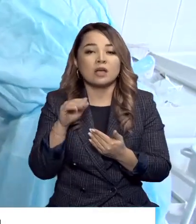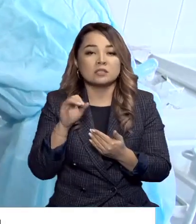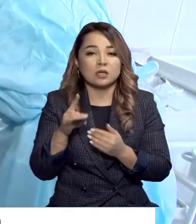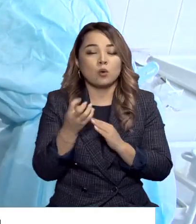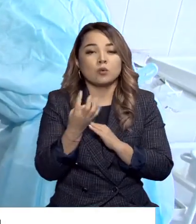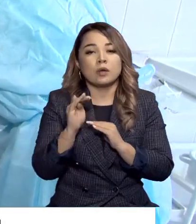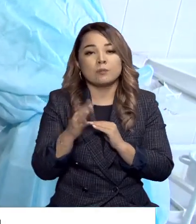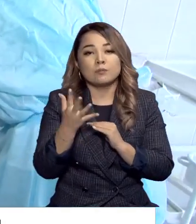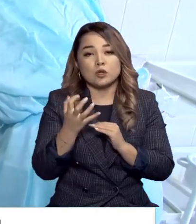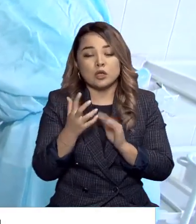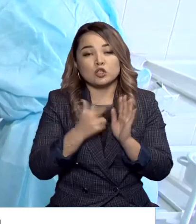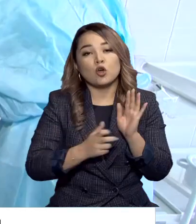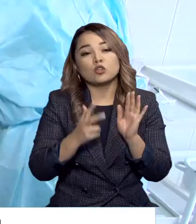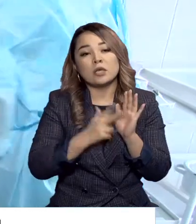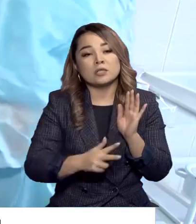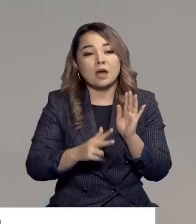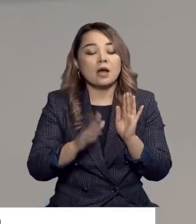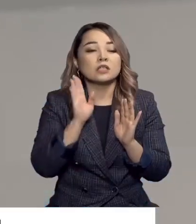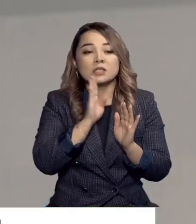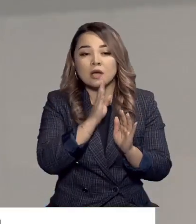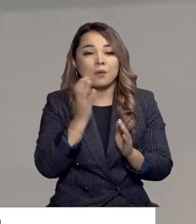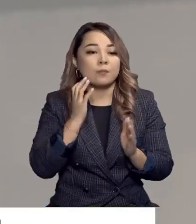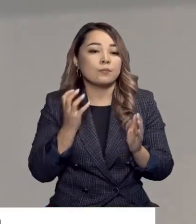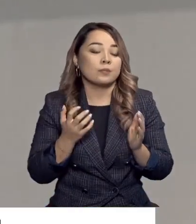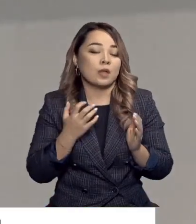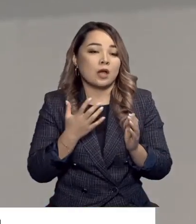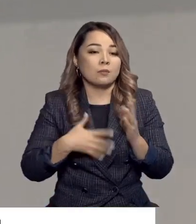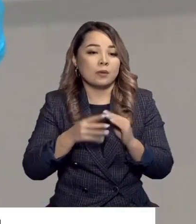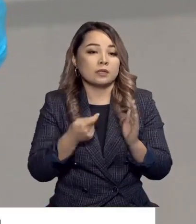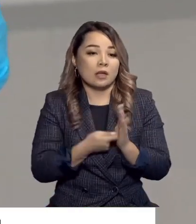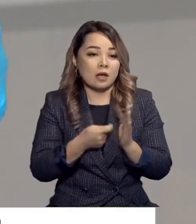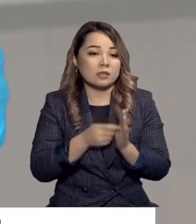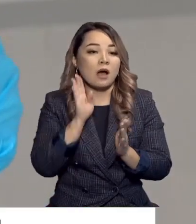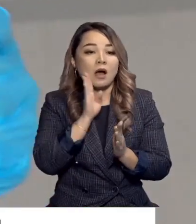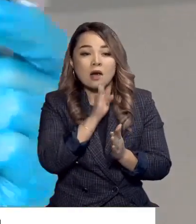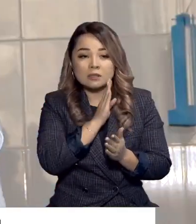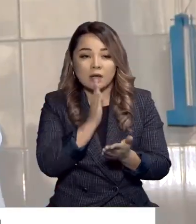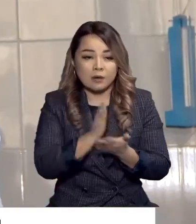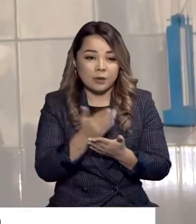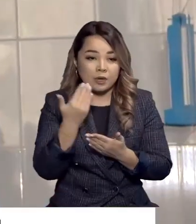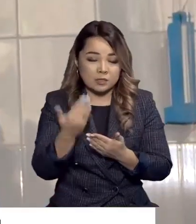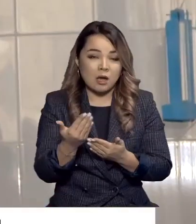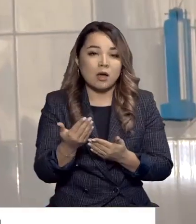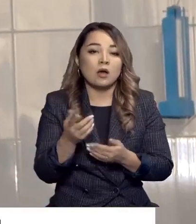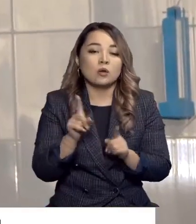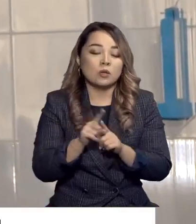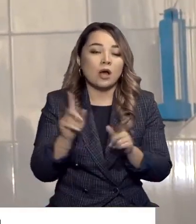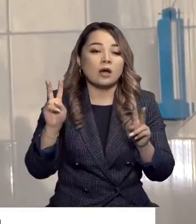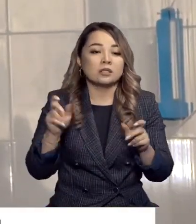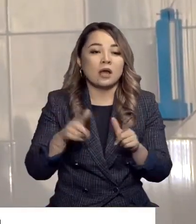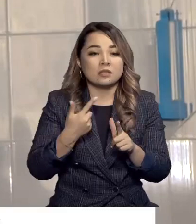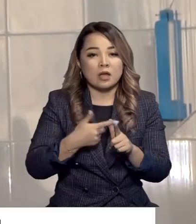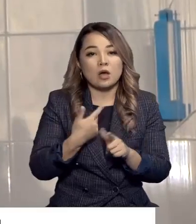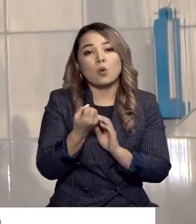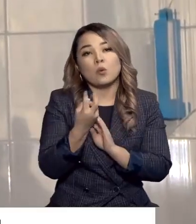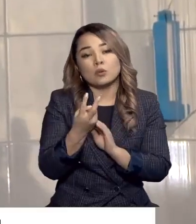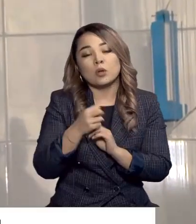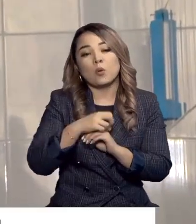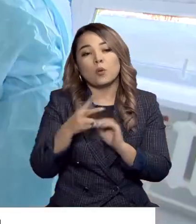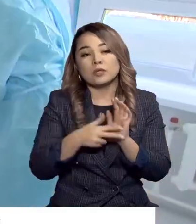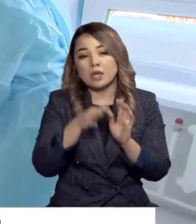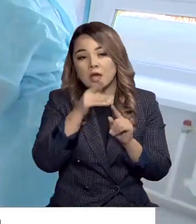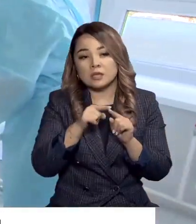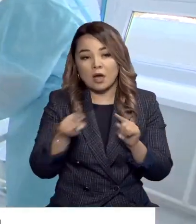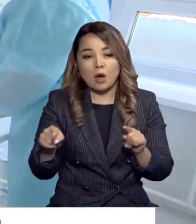ішінде 880 жүкті әйел және емізулі баласы бар 3000-нан аса аналар салдырған. Сонда аталған вакцинамен 12-18 жас